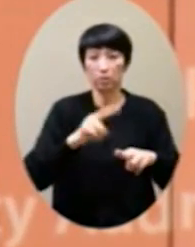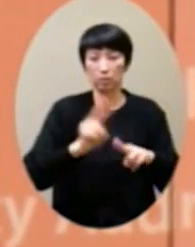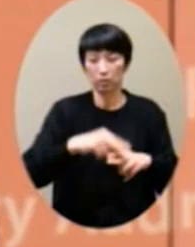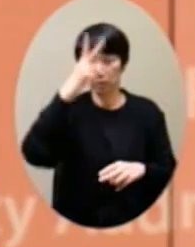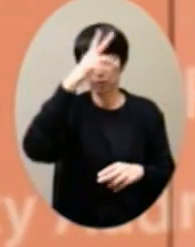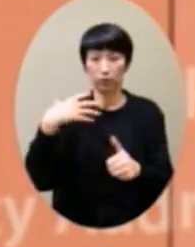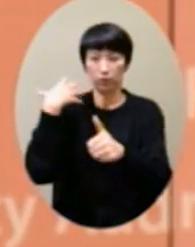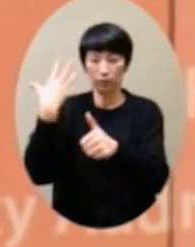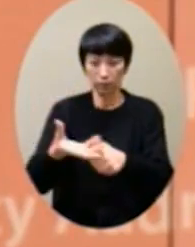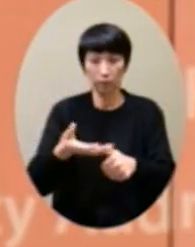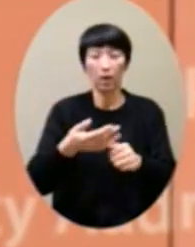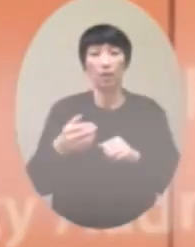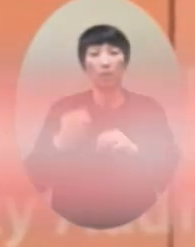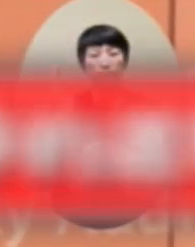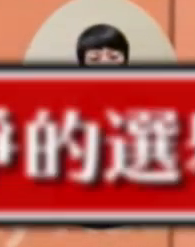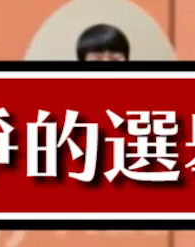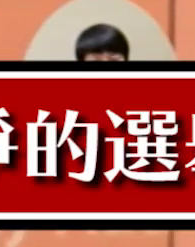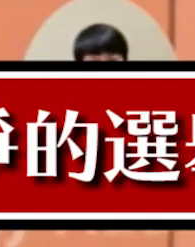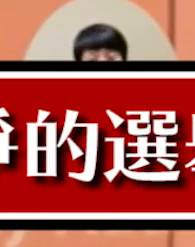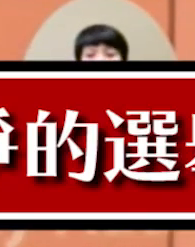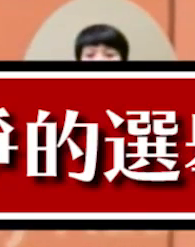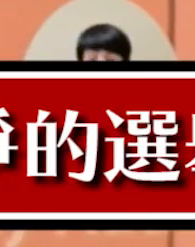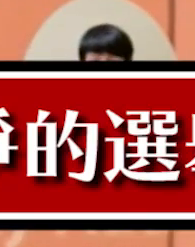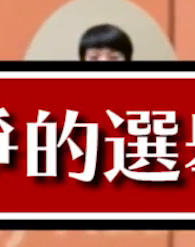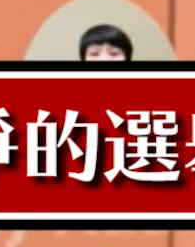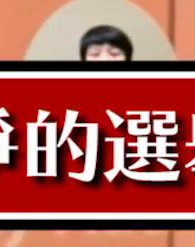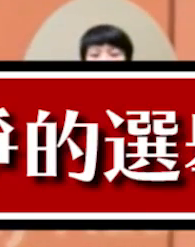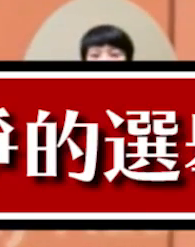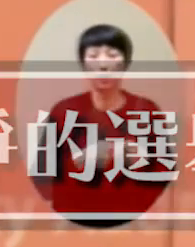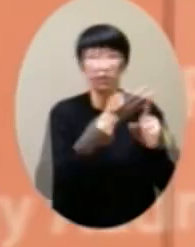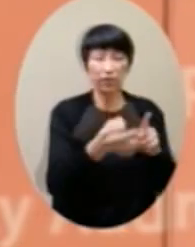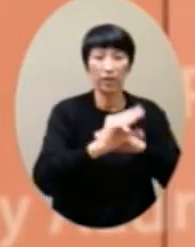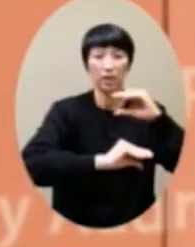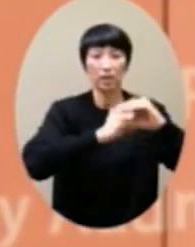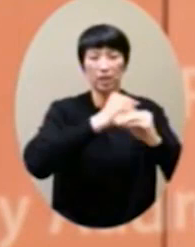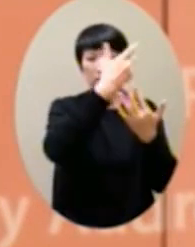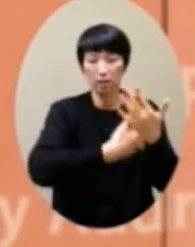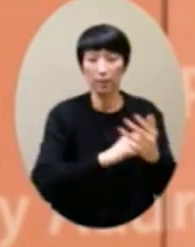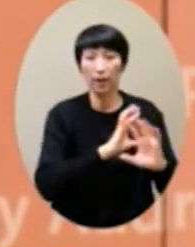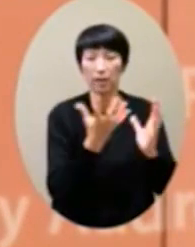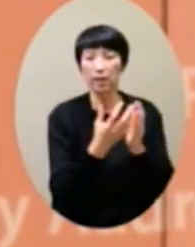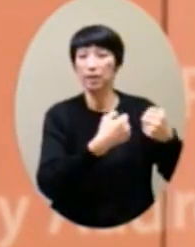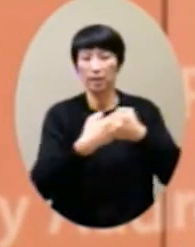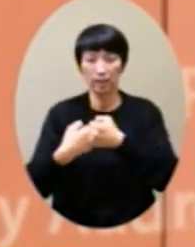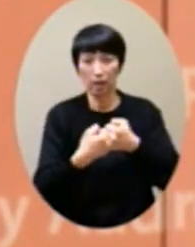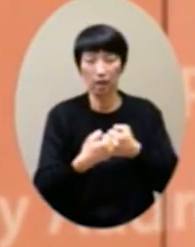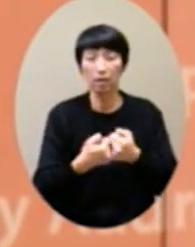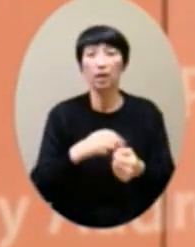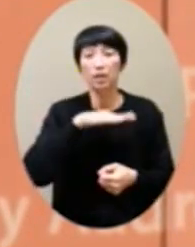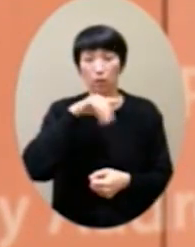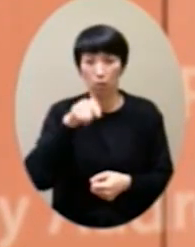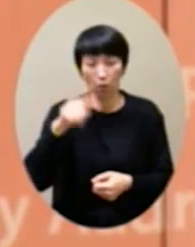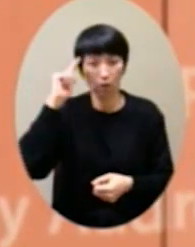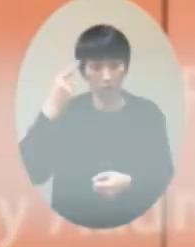嘅。咁樣咧，我哋就係有真正嘅有競爭嘅選舉。到嗰日嘅話咧，我哋真係可以喺香港